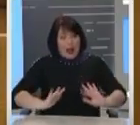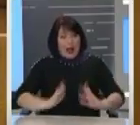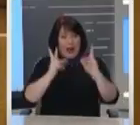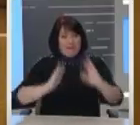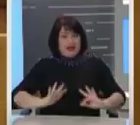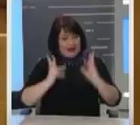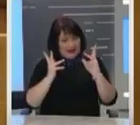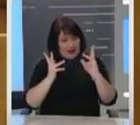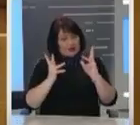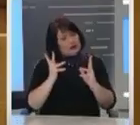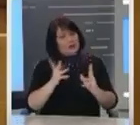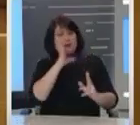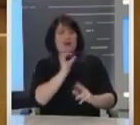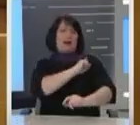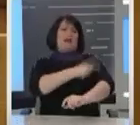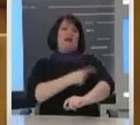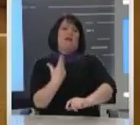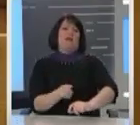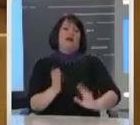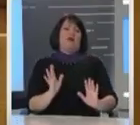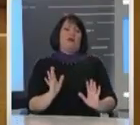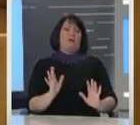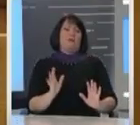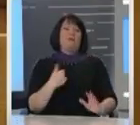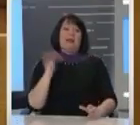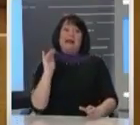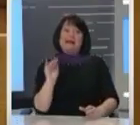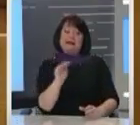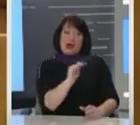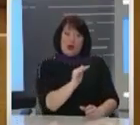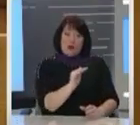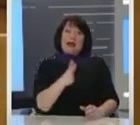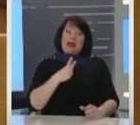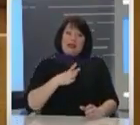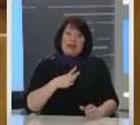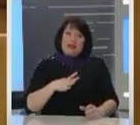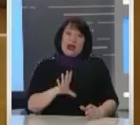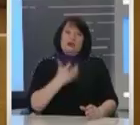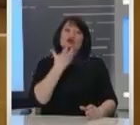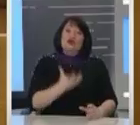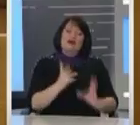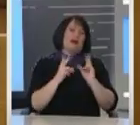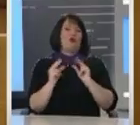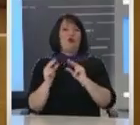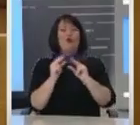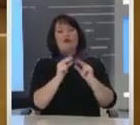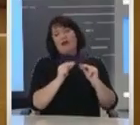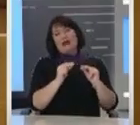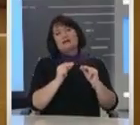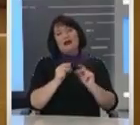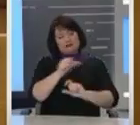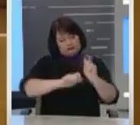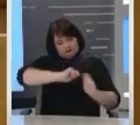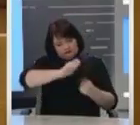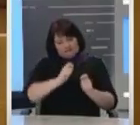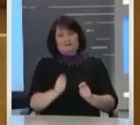και πραγματική δύναμη. Θέλουμε λοιπόν και σας καλούμε να κάνουμε μια σοβαρή κουβέντα για ριζική